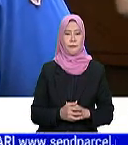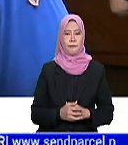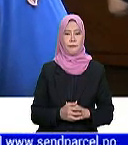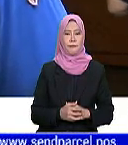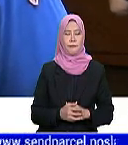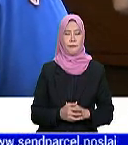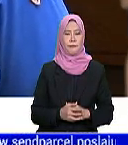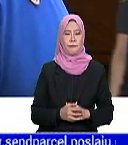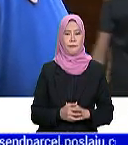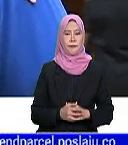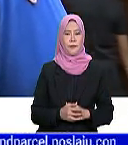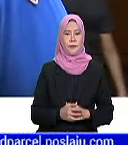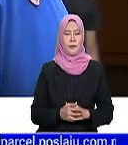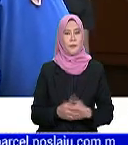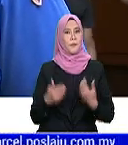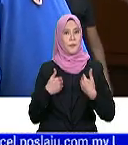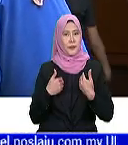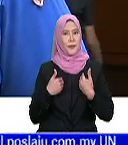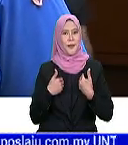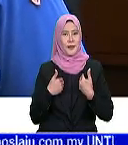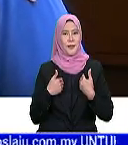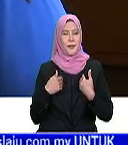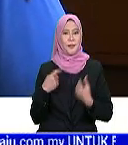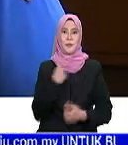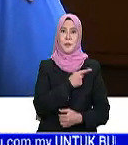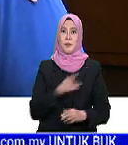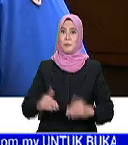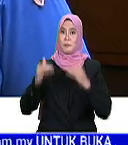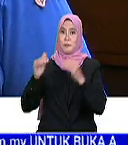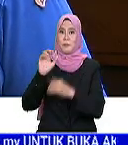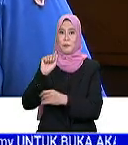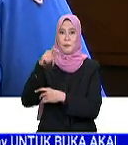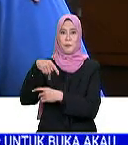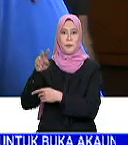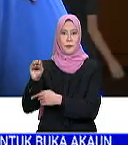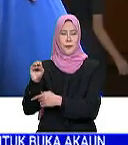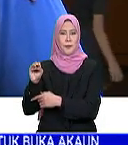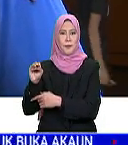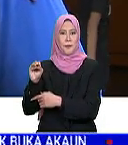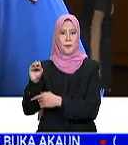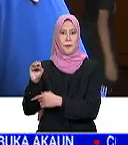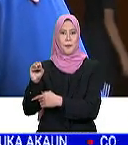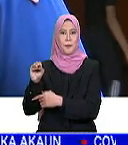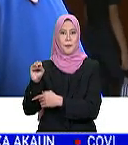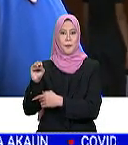di mana ada yang kami di peringkat EPM membawa